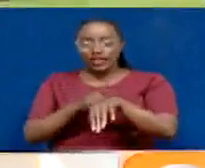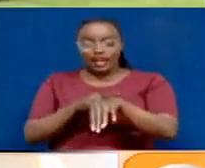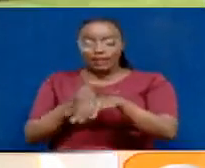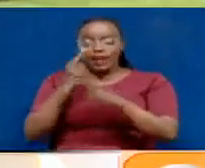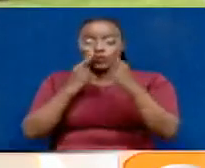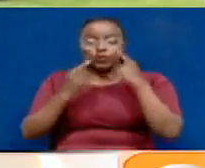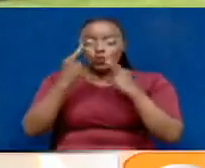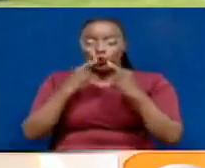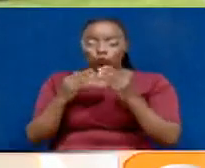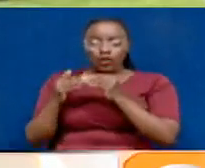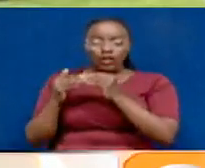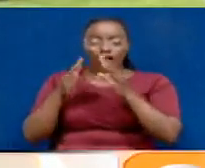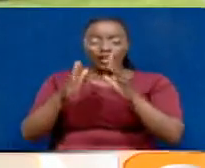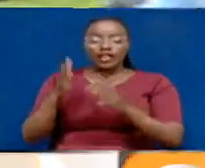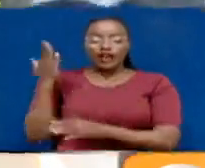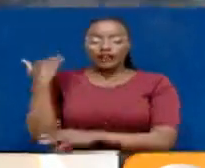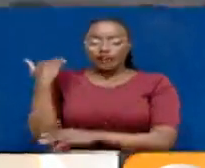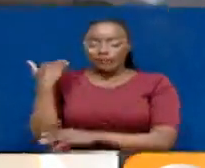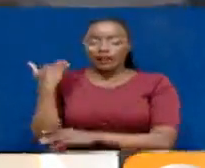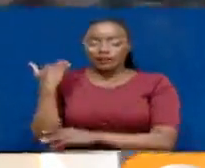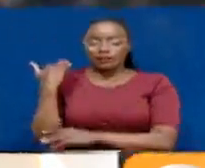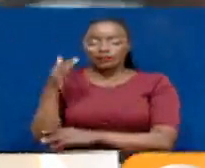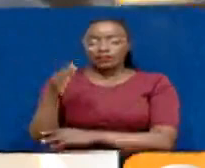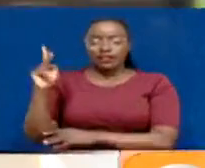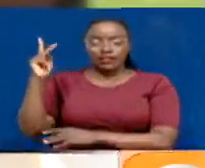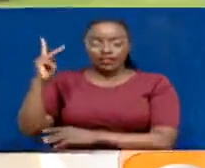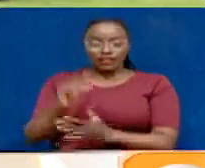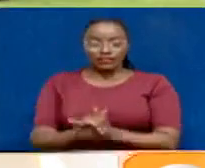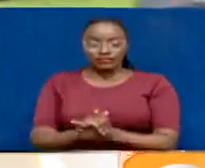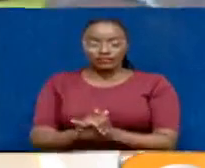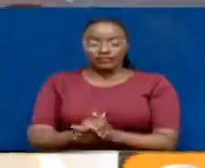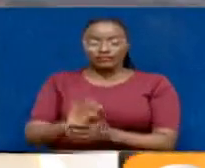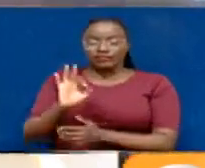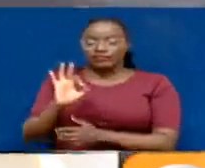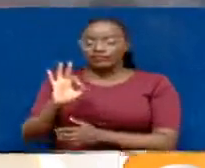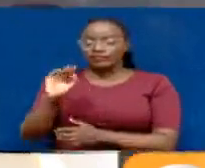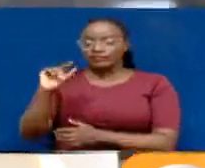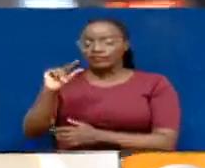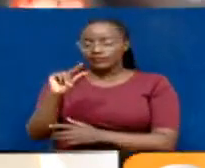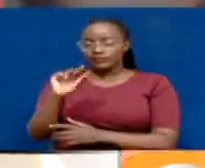kumuomboleza kiongozi wa zamani wa Kenya.